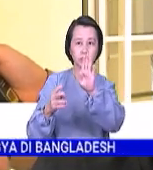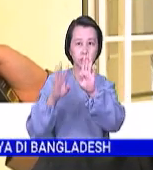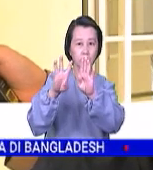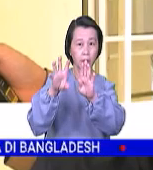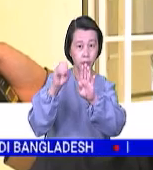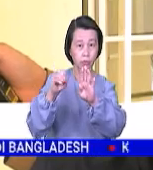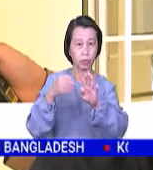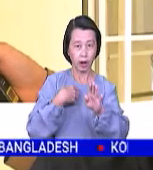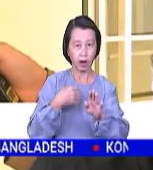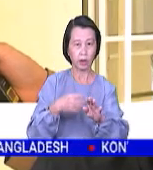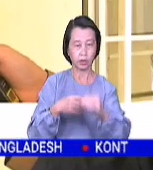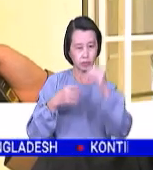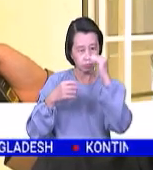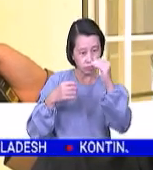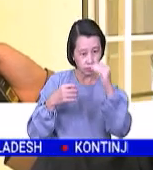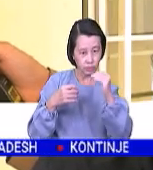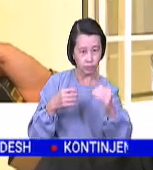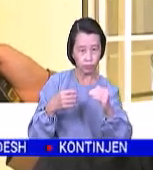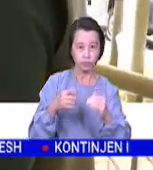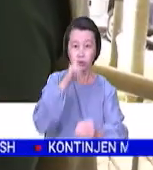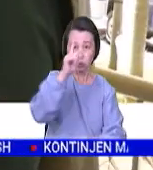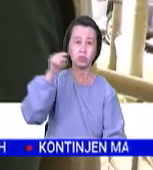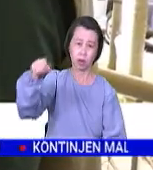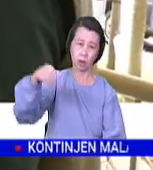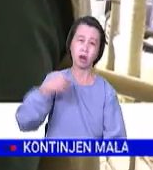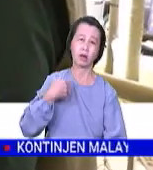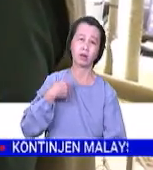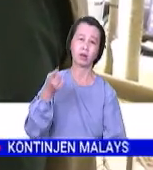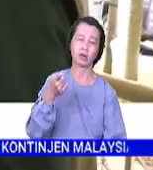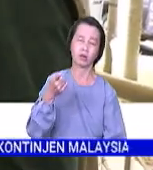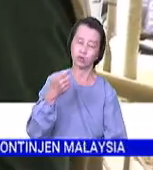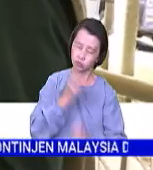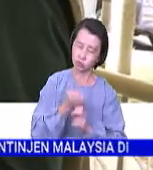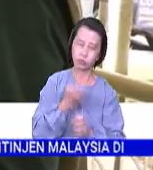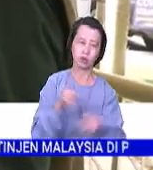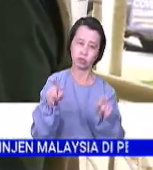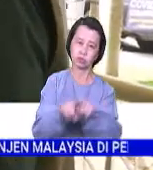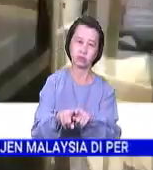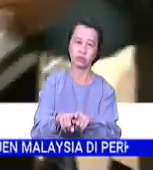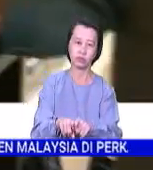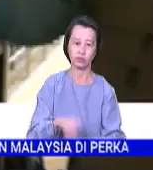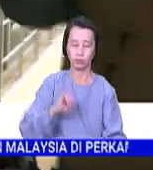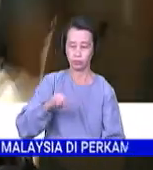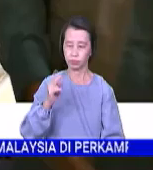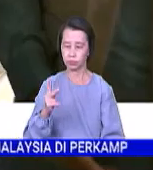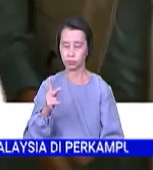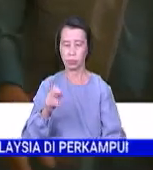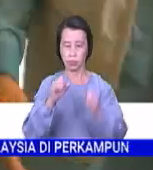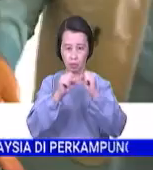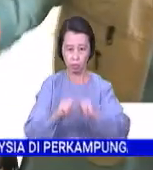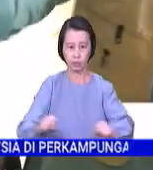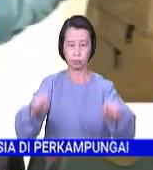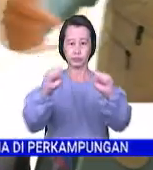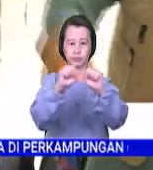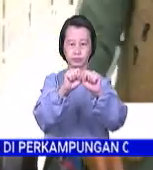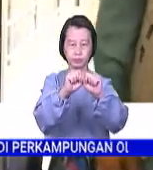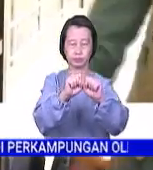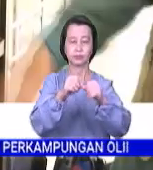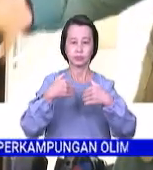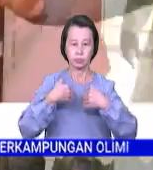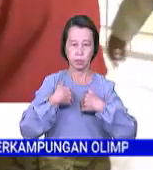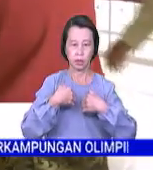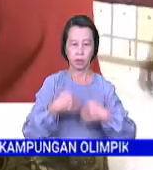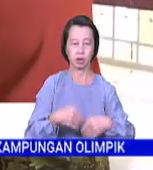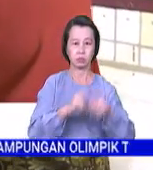B40 kan, ada grade-grade tu. Jadi sebenarnya wujud di sini. Bagi mengurangkan beban, jawatankuasa Surau Al-Islah Presin 9